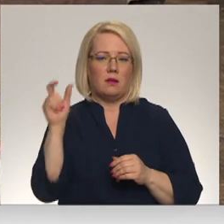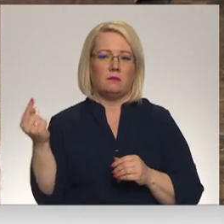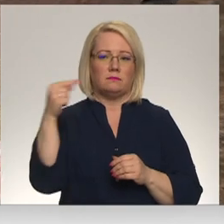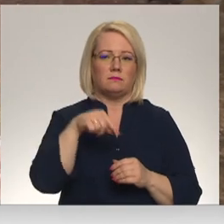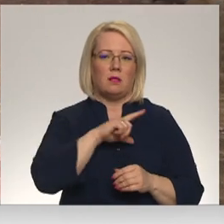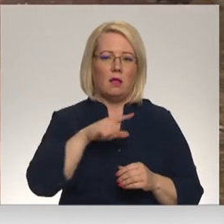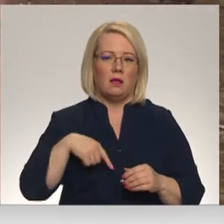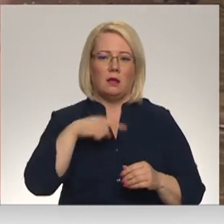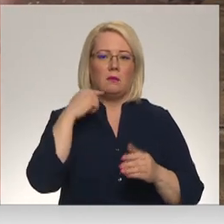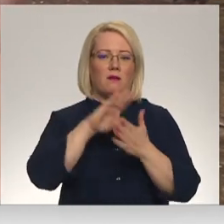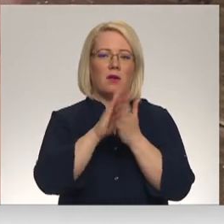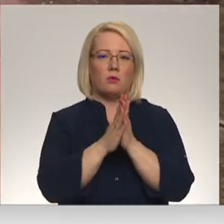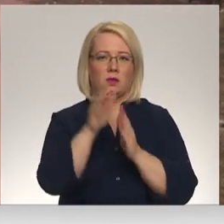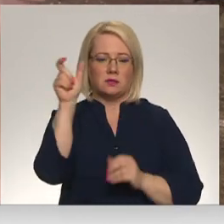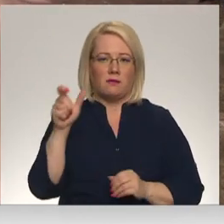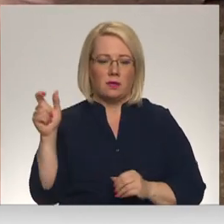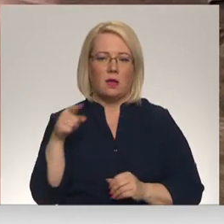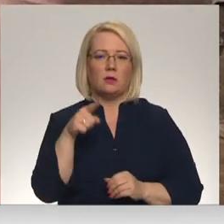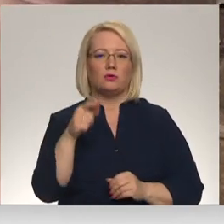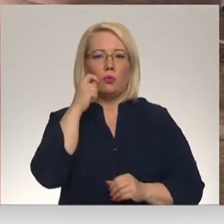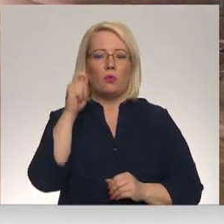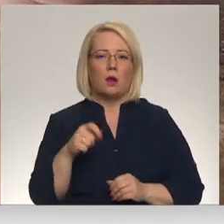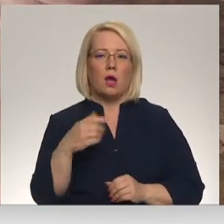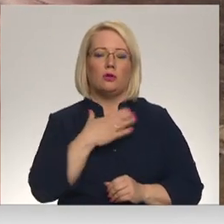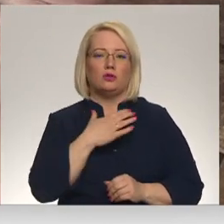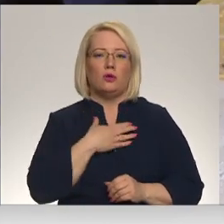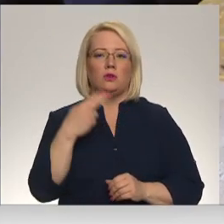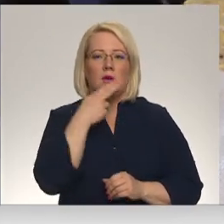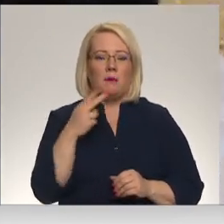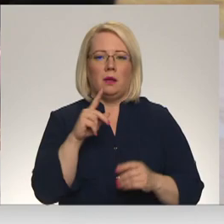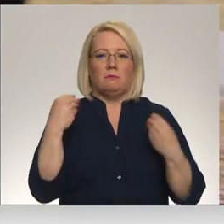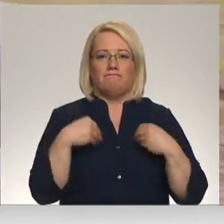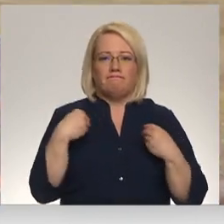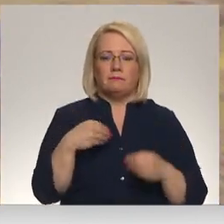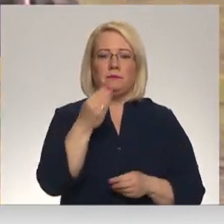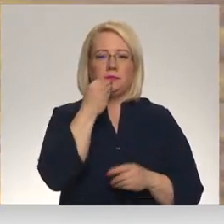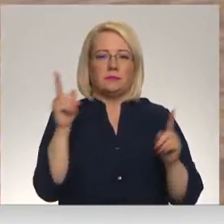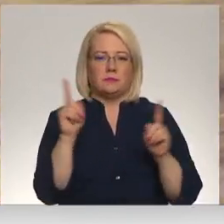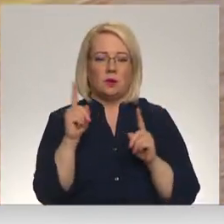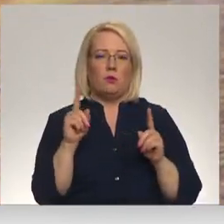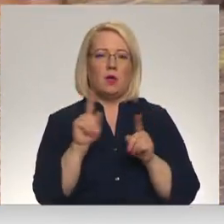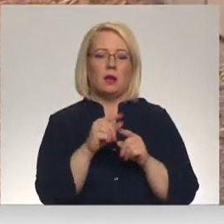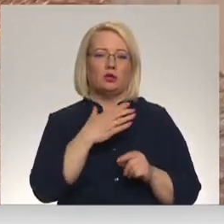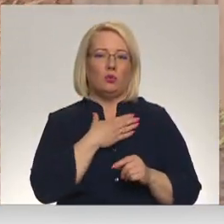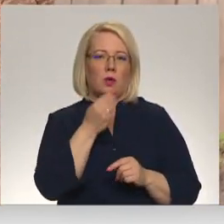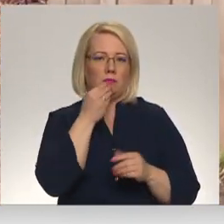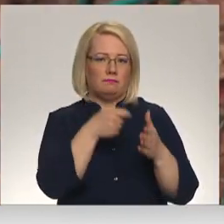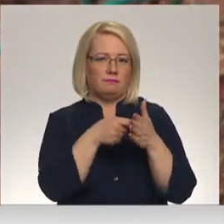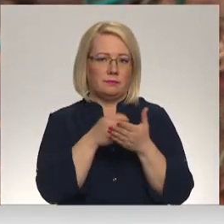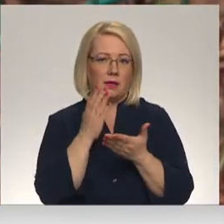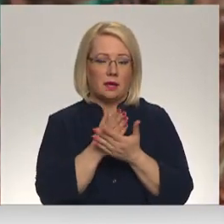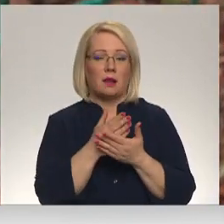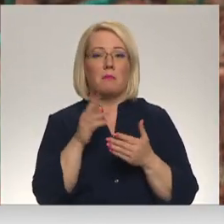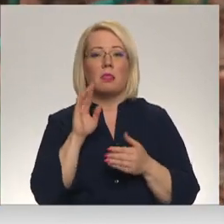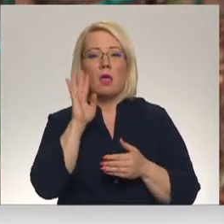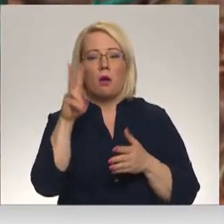ar cilvēkiem. Ukrainas suņu saimniecēm Latvijā sagādātas drēbes ir pārtika, kā arī sarūpēts ēdiens suņiem. Par nākotnes plāniem